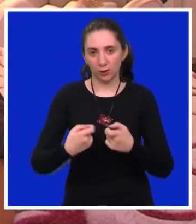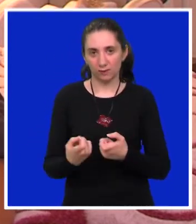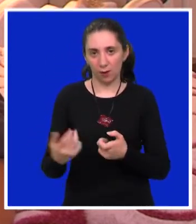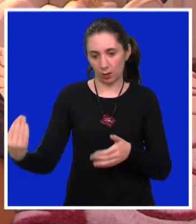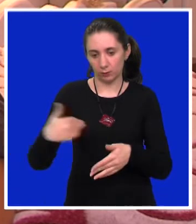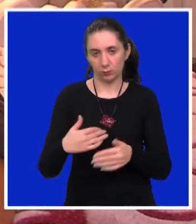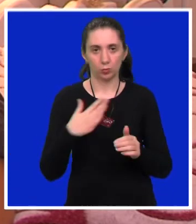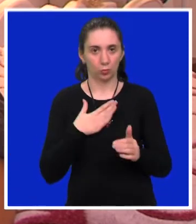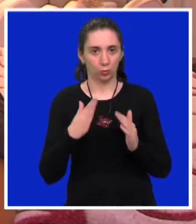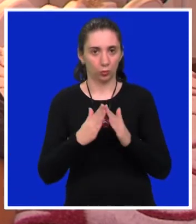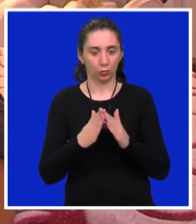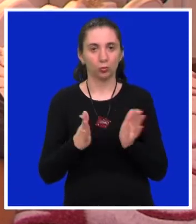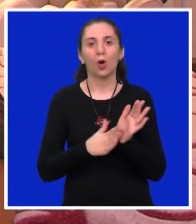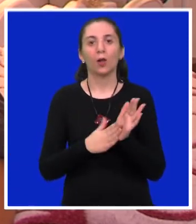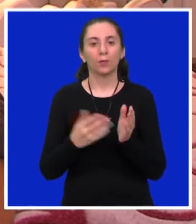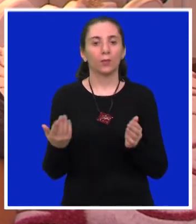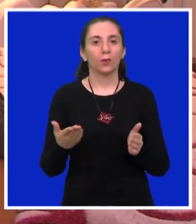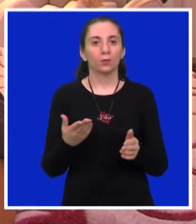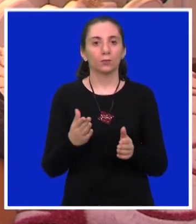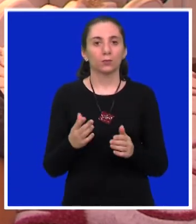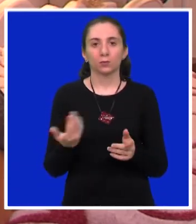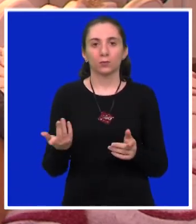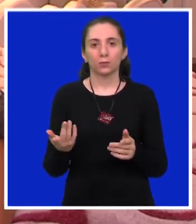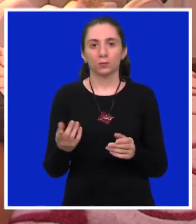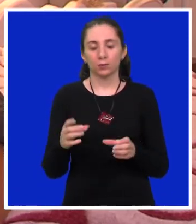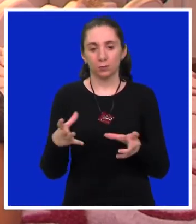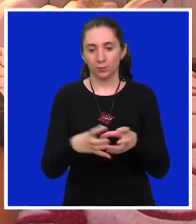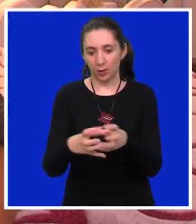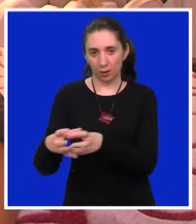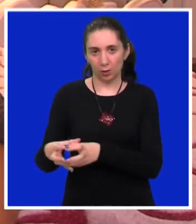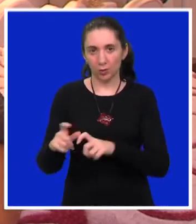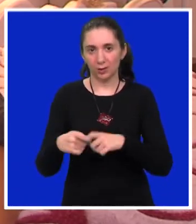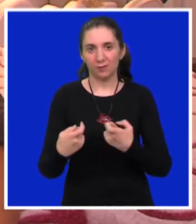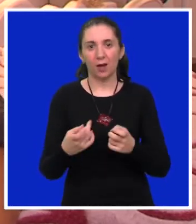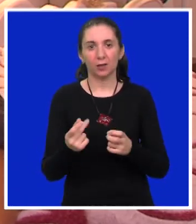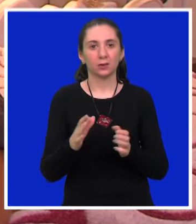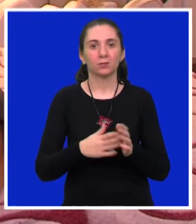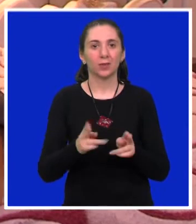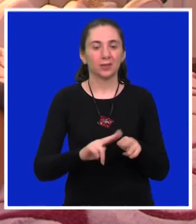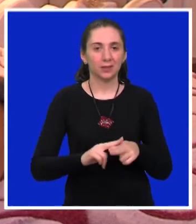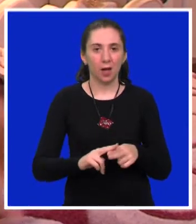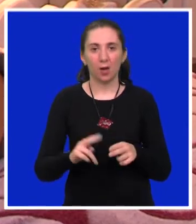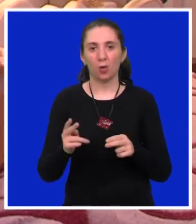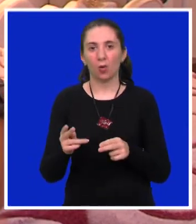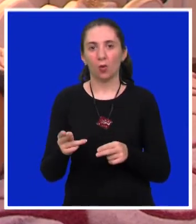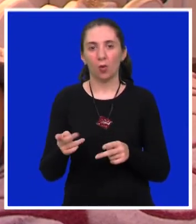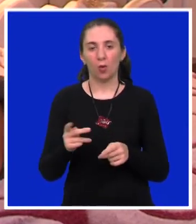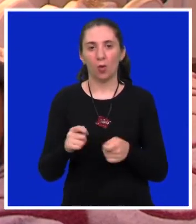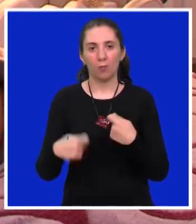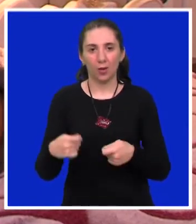stvari ulaze u kuću. Ako se radi o standardnim, dakle, kategorijama, vrstama stvari za reciklažu, dakle staklo,